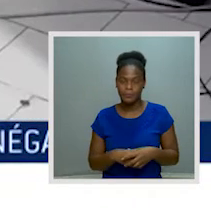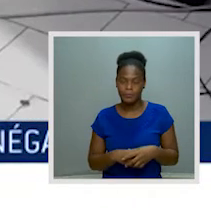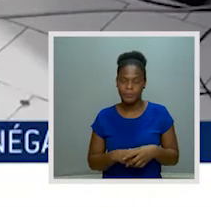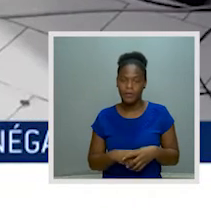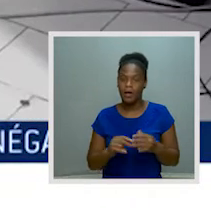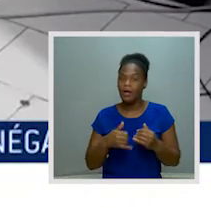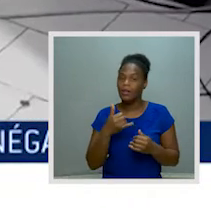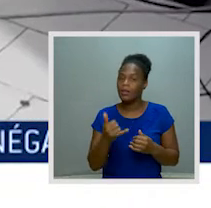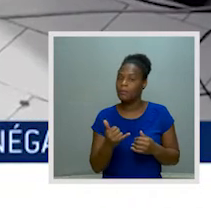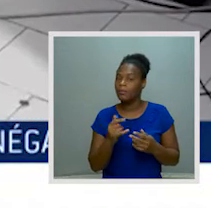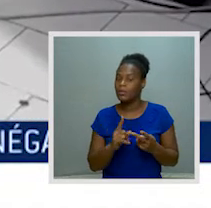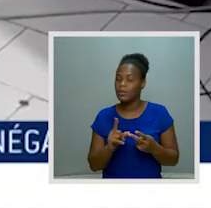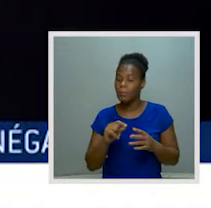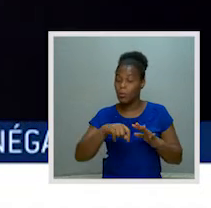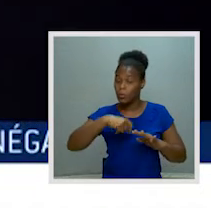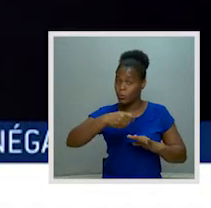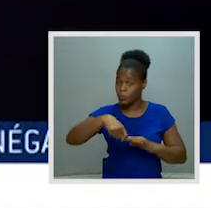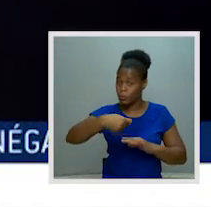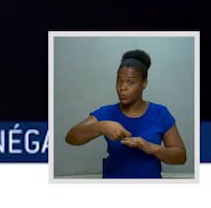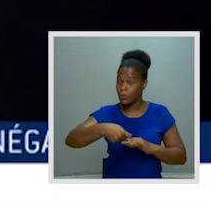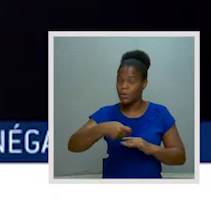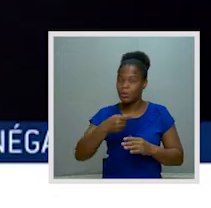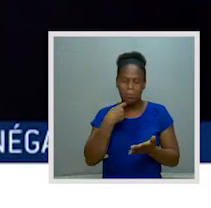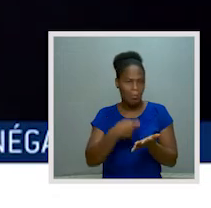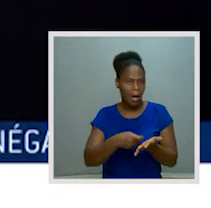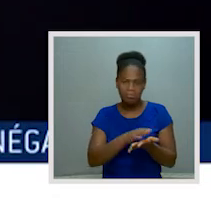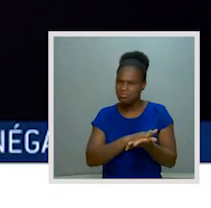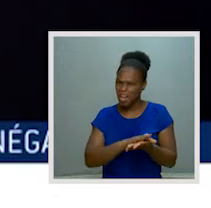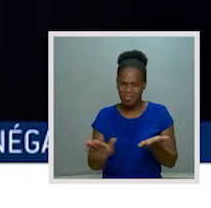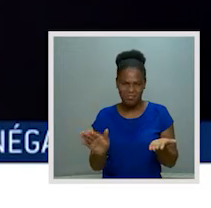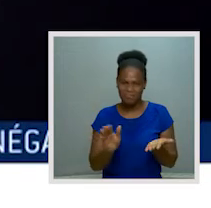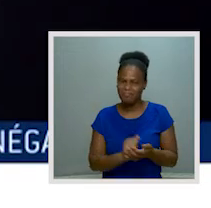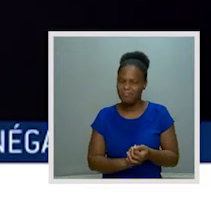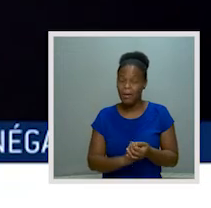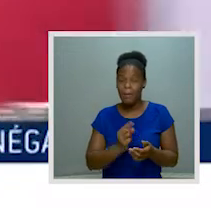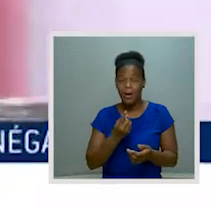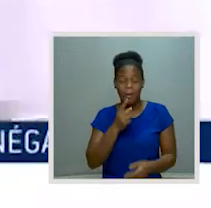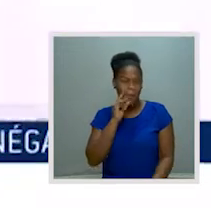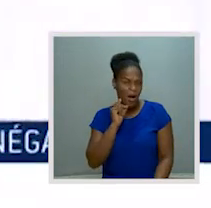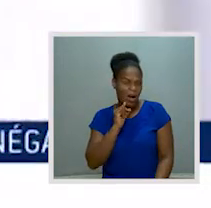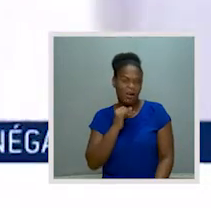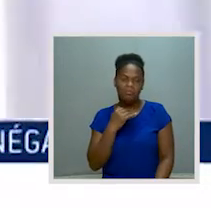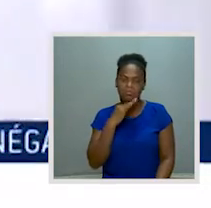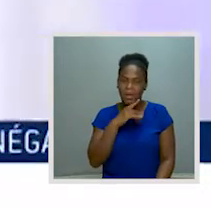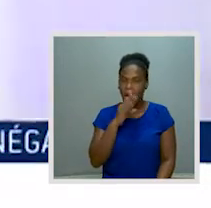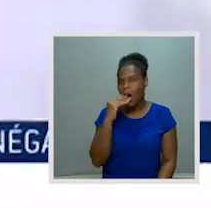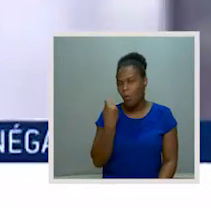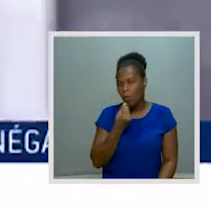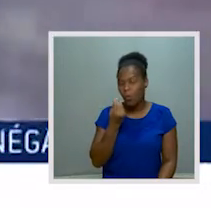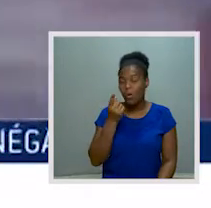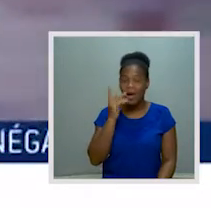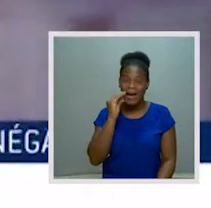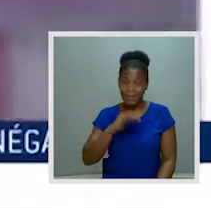professeurs. C'est au tour de cet enseignant de mathématiques de faire cours. Devant une classe pas comme les autres, une nécessité avec l'épidémie